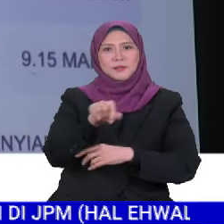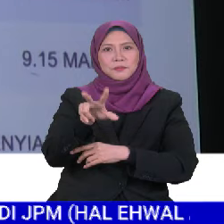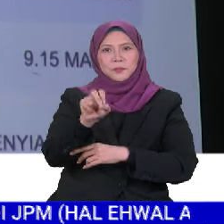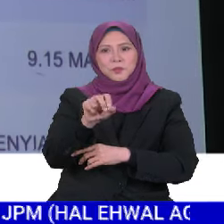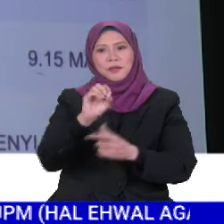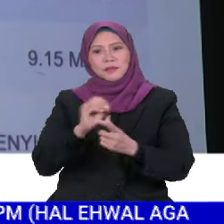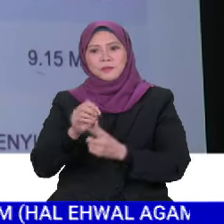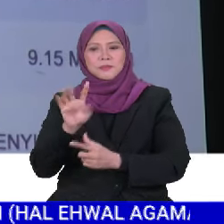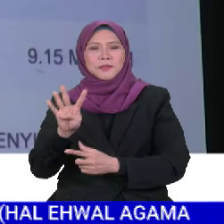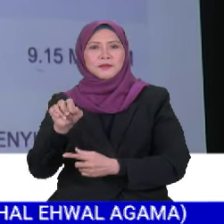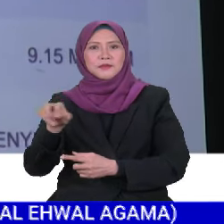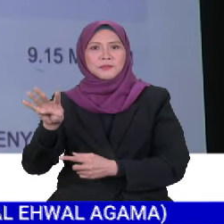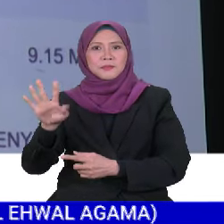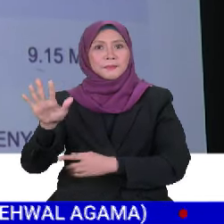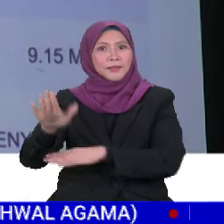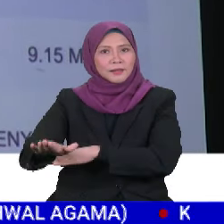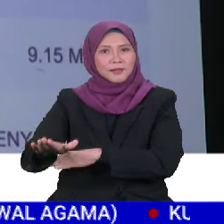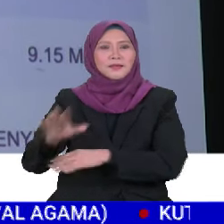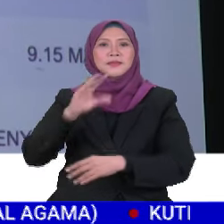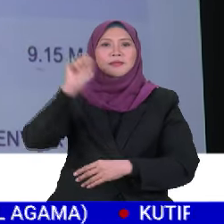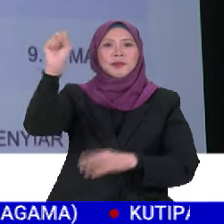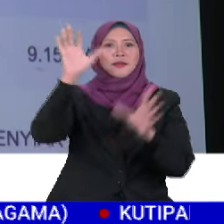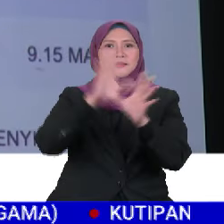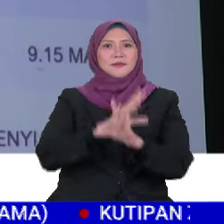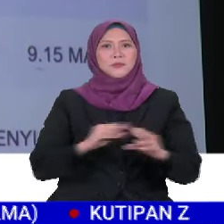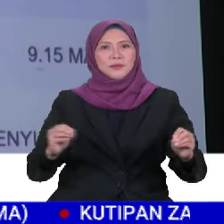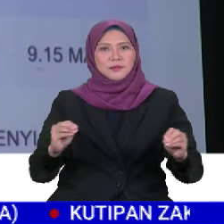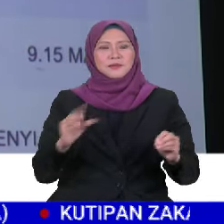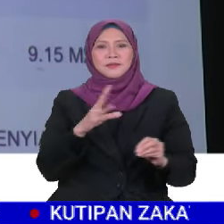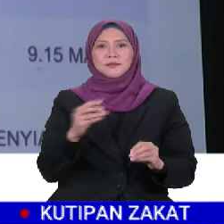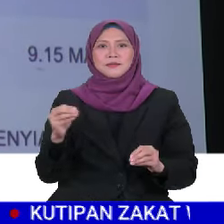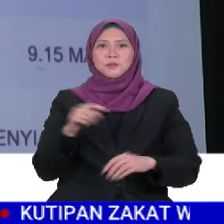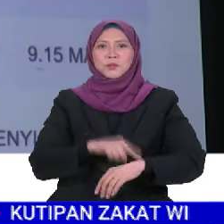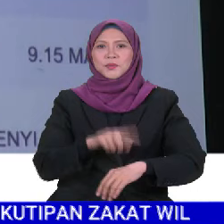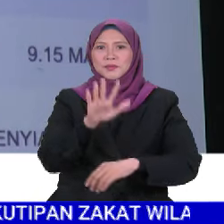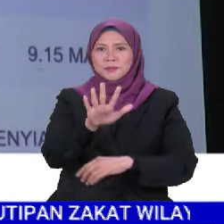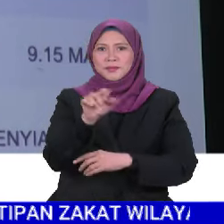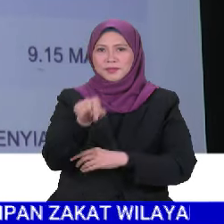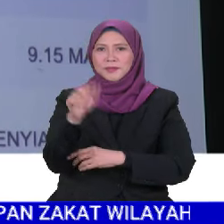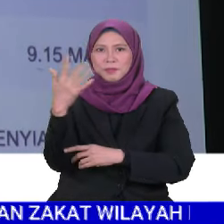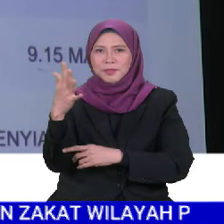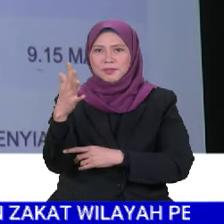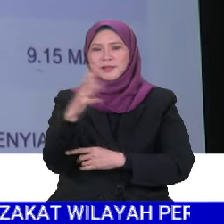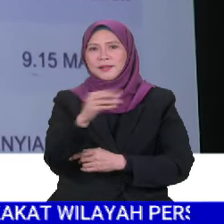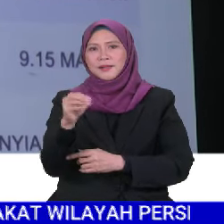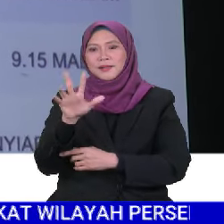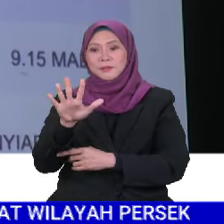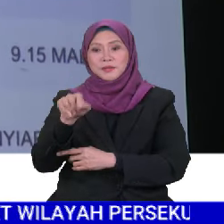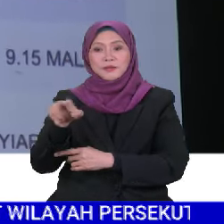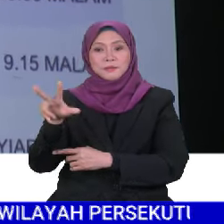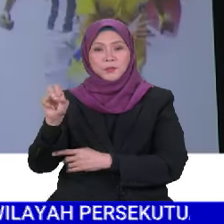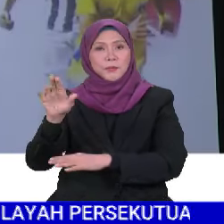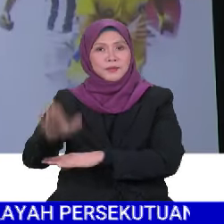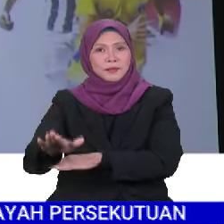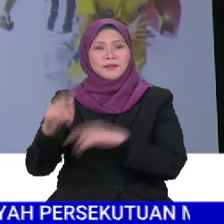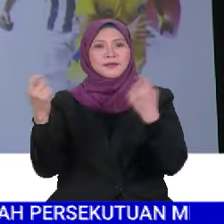hingga 4.45 petang bagi Sabah dan Sarawak serta antara pukul 5.15 petang hingga 5.30 petang